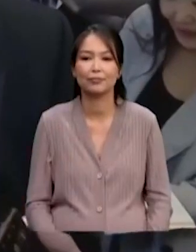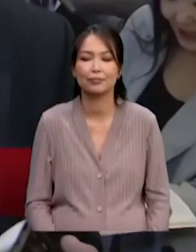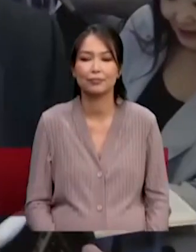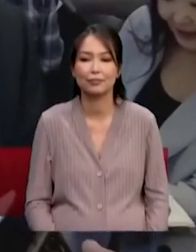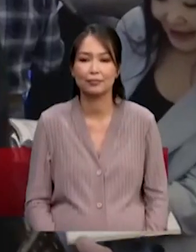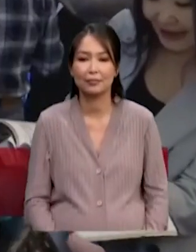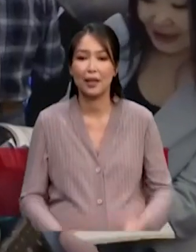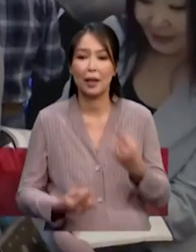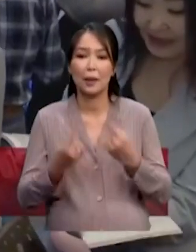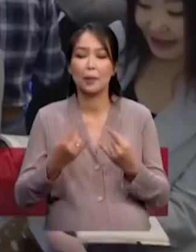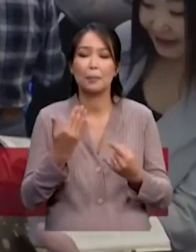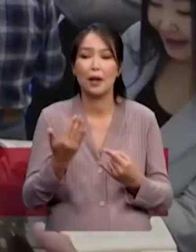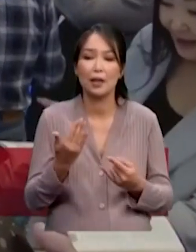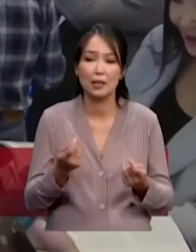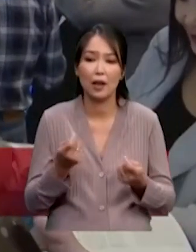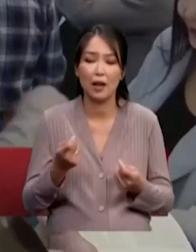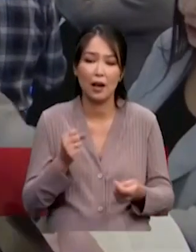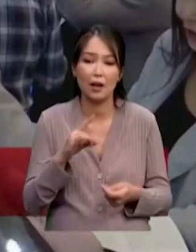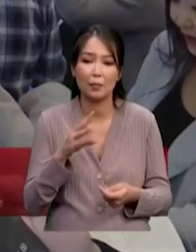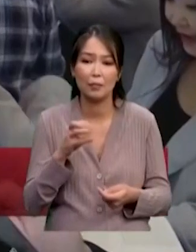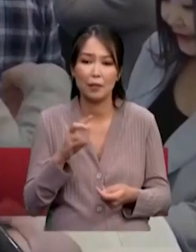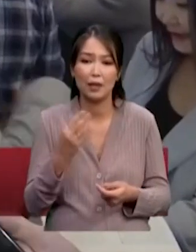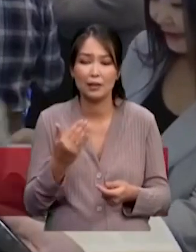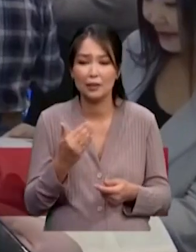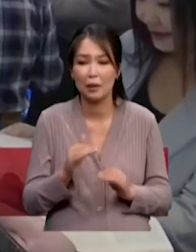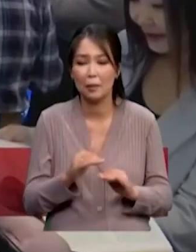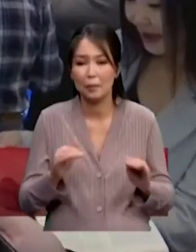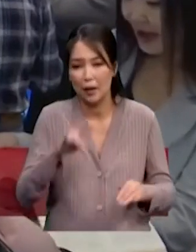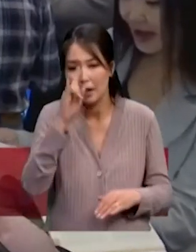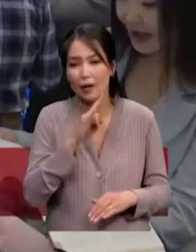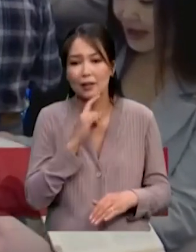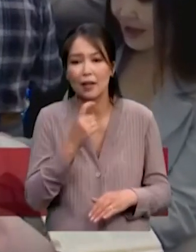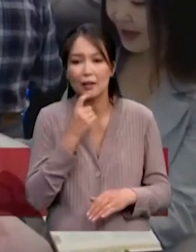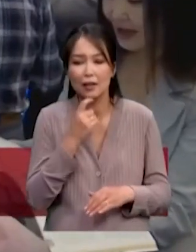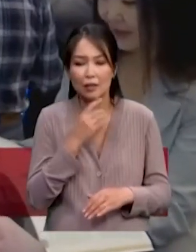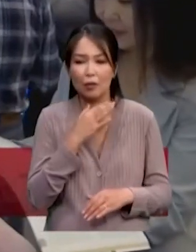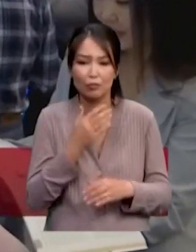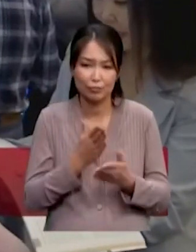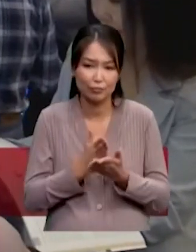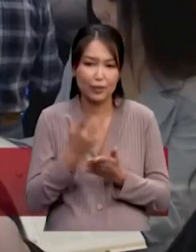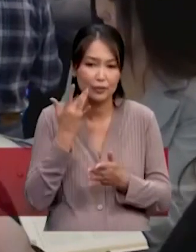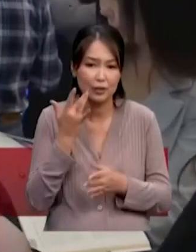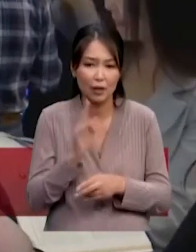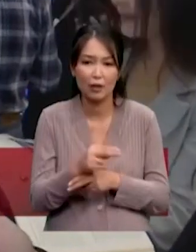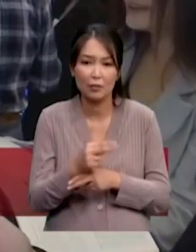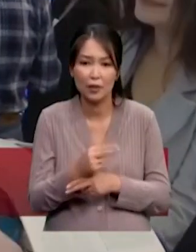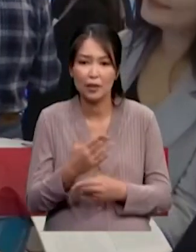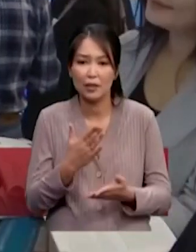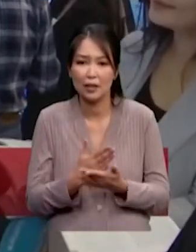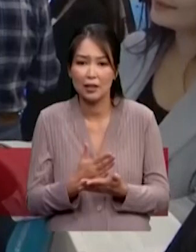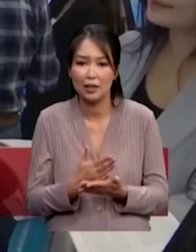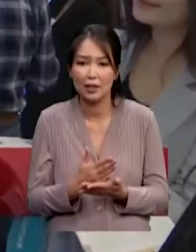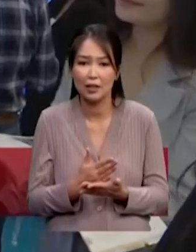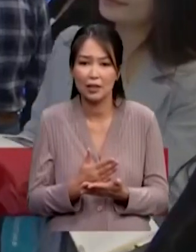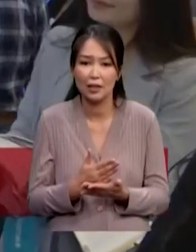медиа саласының белді өкілі Арман Давлетьяров балаларының ана тілінде сөйлеу үшін қалай тәрбиелеп жатқанын айтты. 2 месяца назад, 2